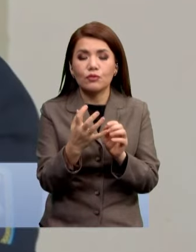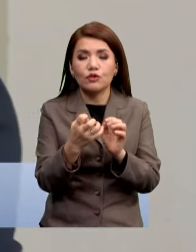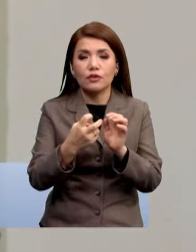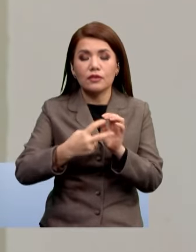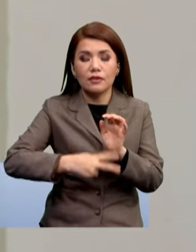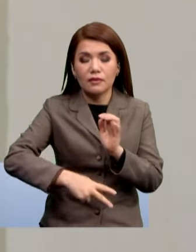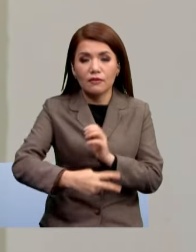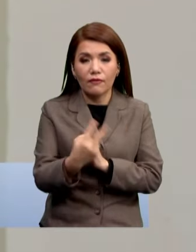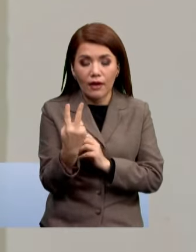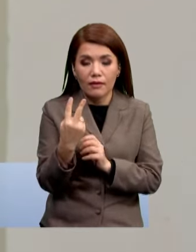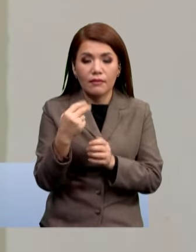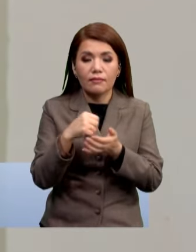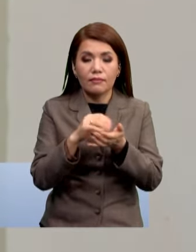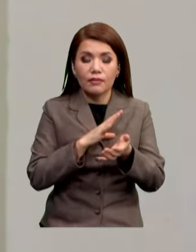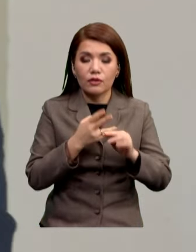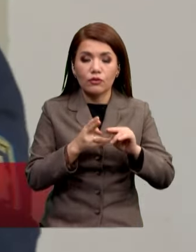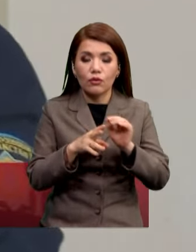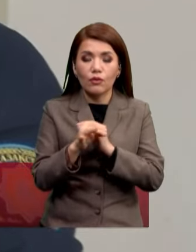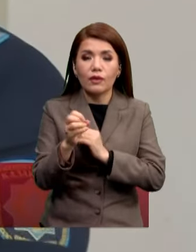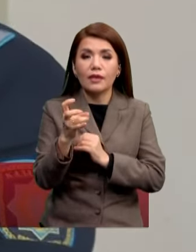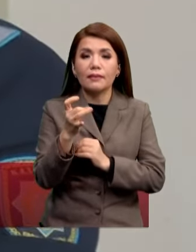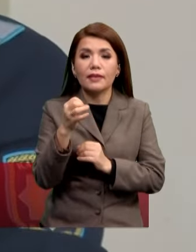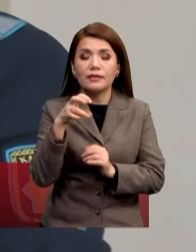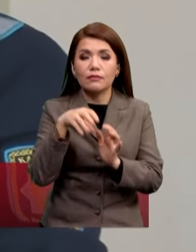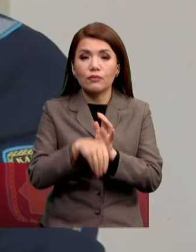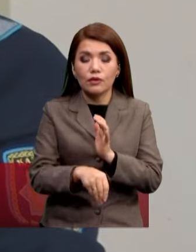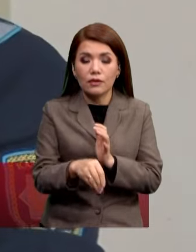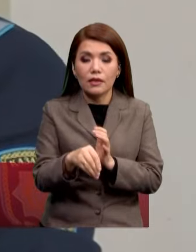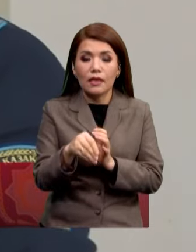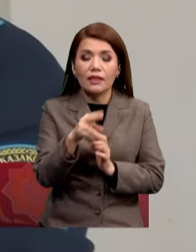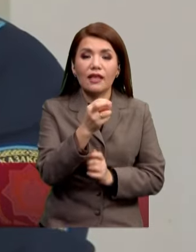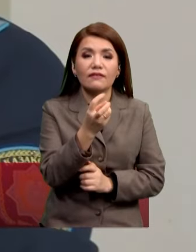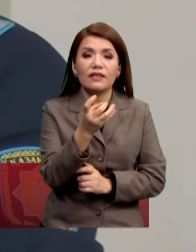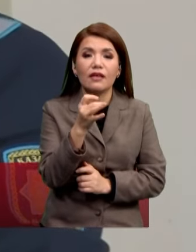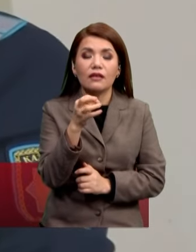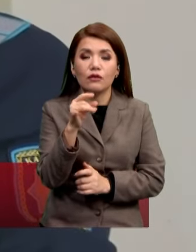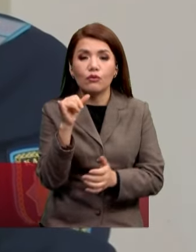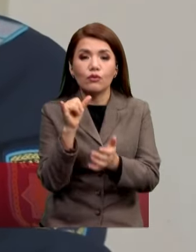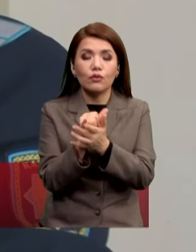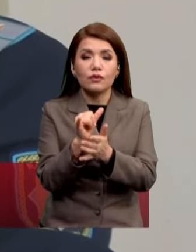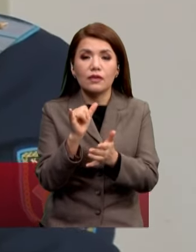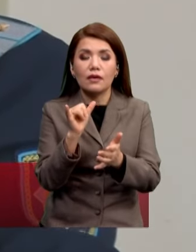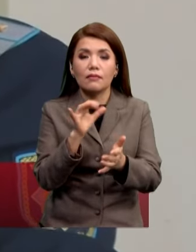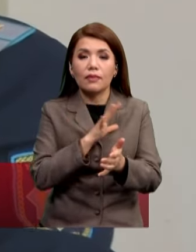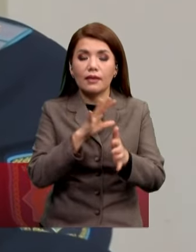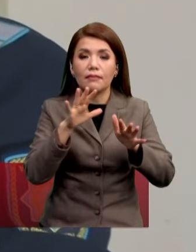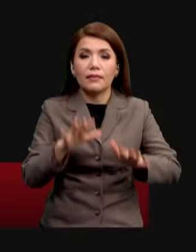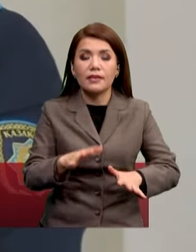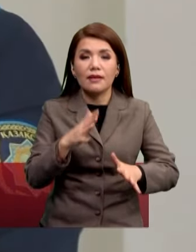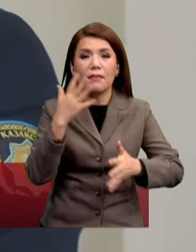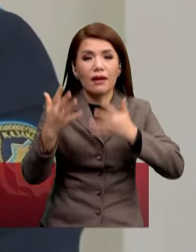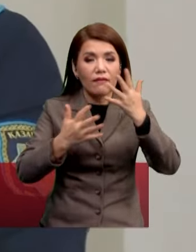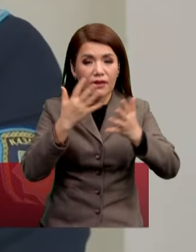Превышение фиксировалось датчиками контроля метана системы Дэвис-Дерби, установленной в вентиляторе местного